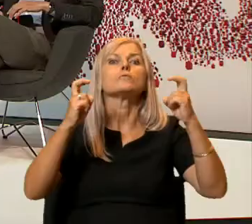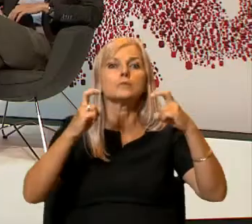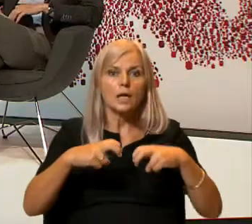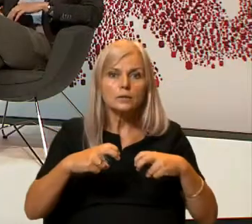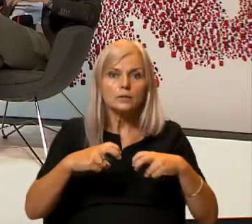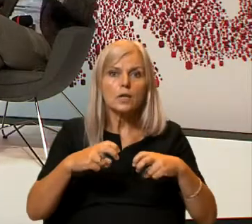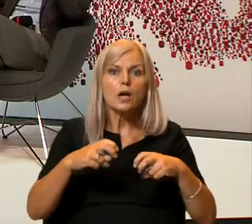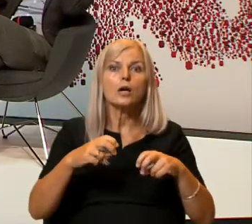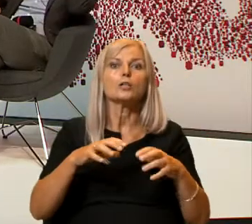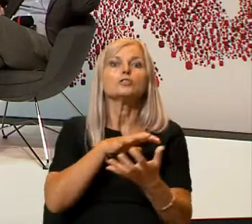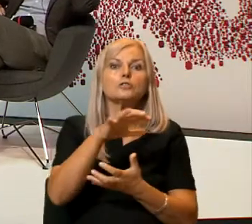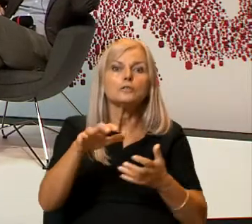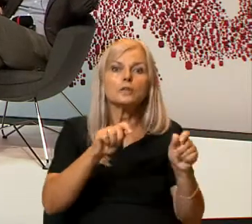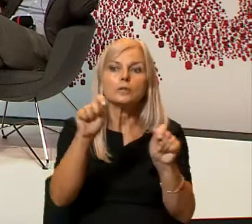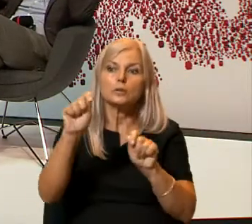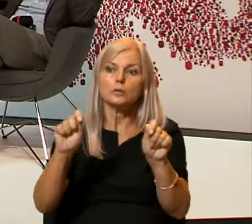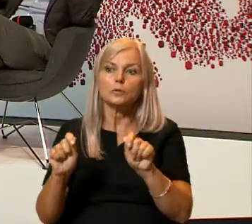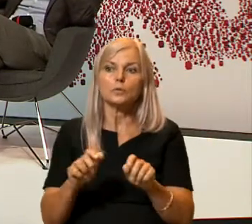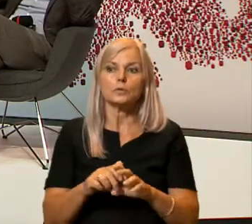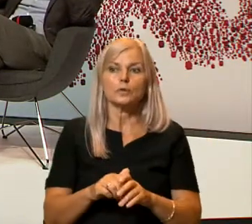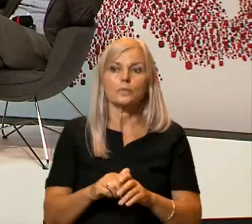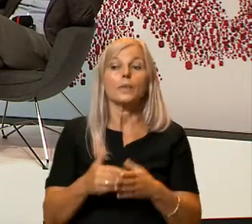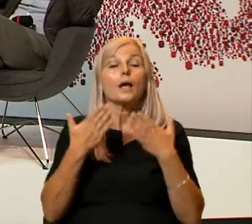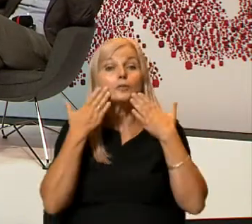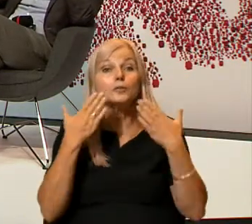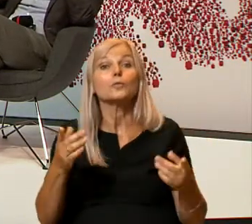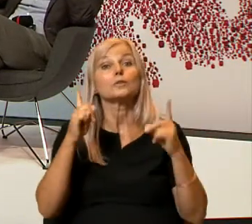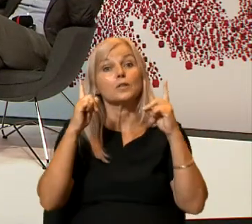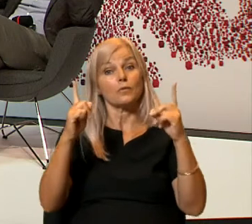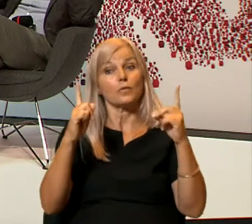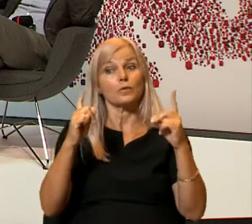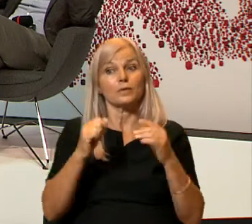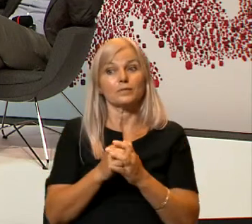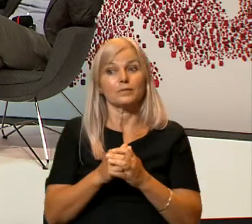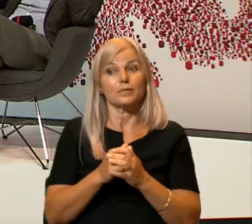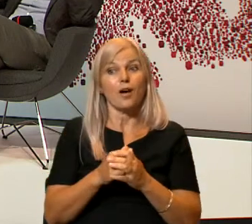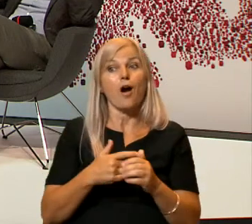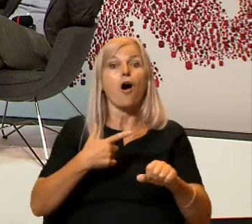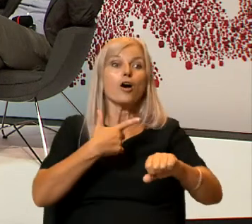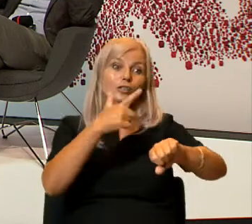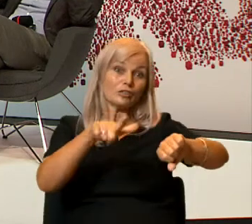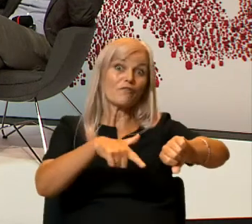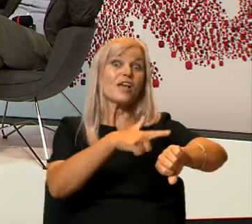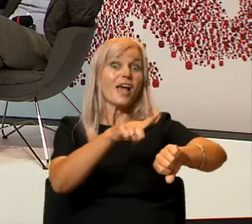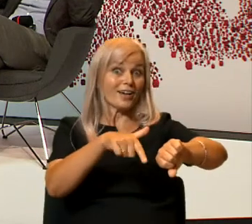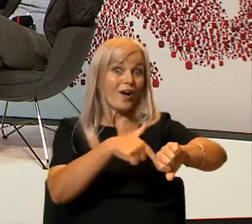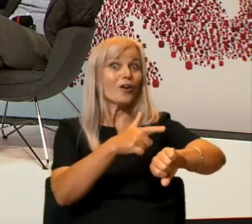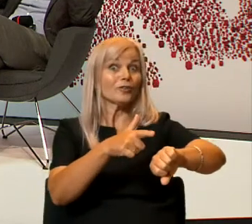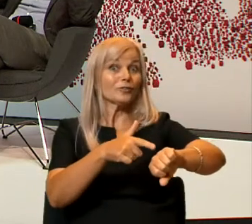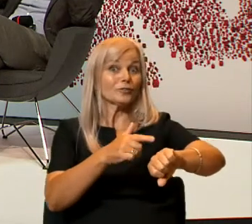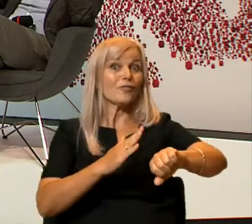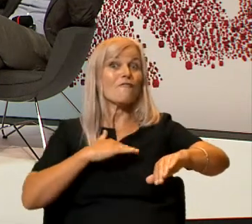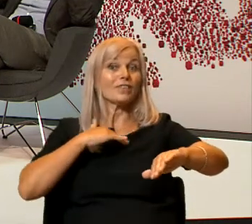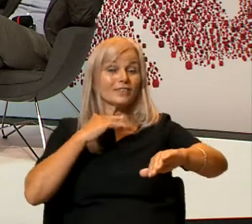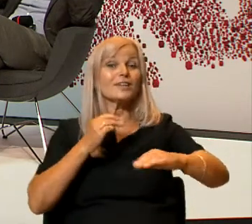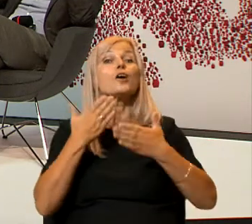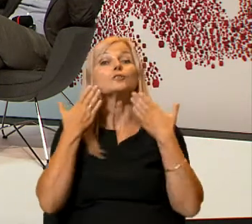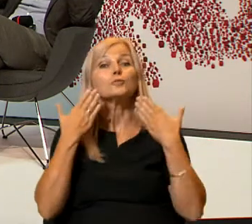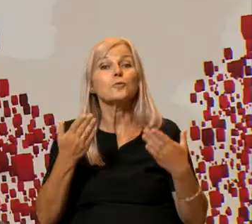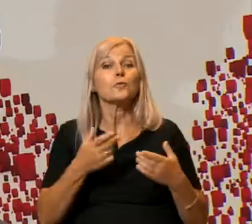przyszłości. Być może. Dziękuję Państwu za uwagę. To 2 godziny, które wytrwaliście Państwo. Serdecznie dziękuję za zadane